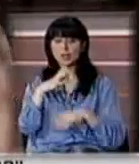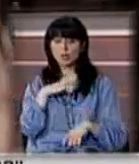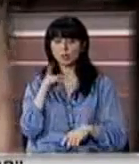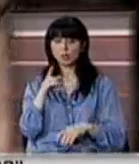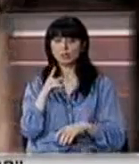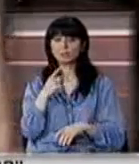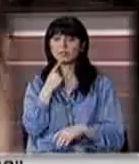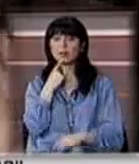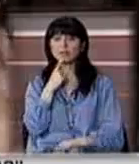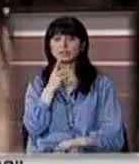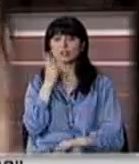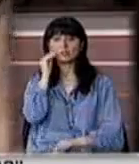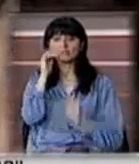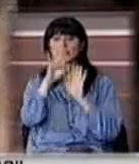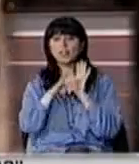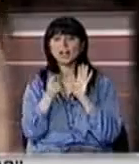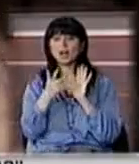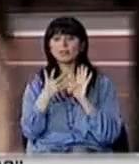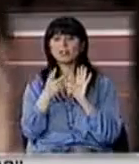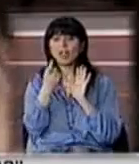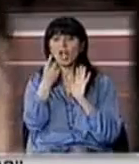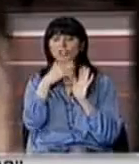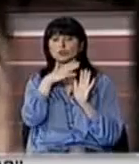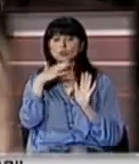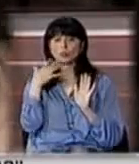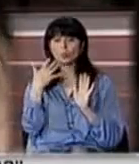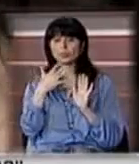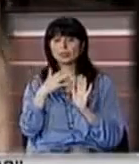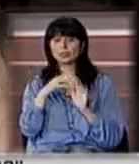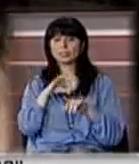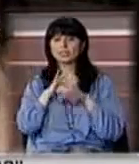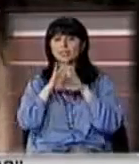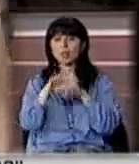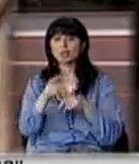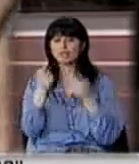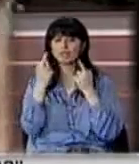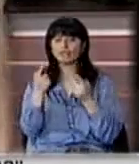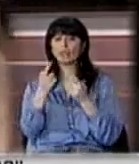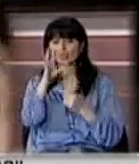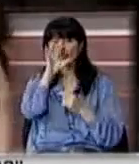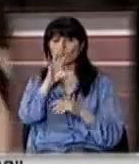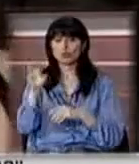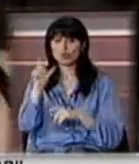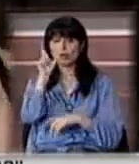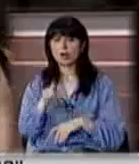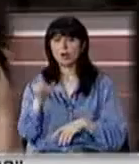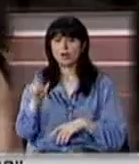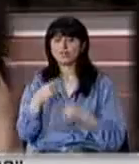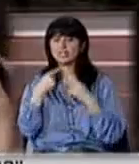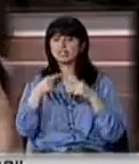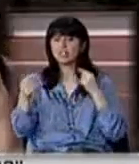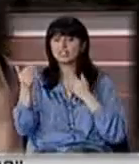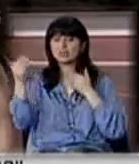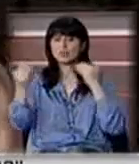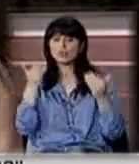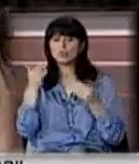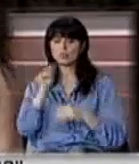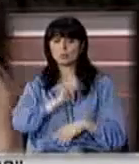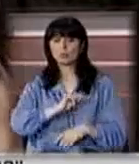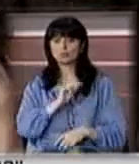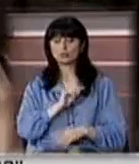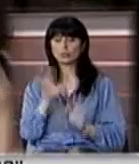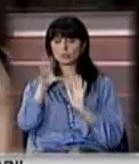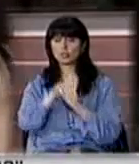ძალიან გამიჭირდება რიცხობრივად გითხრათ, არ ვიცი, ასობით წამყვანი ფოტოგრაფი სხვადასხვა ჟანრში მომუშავე